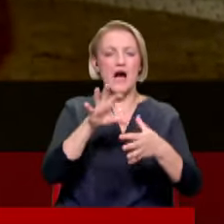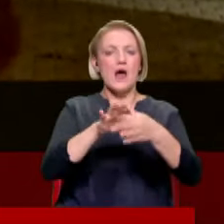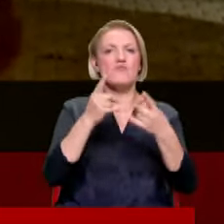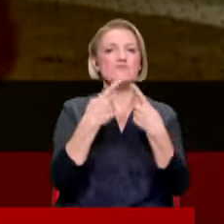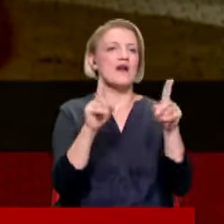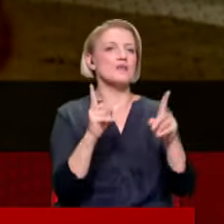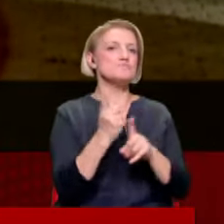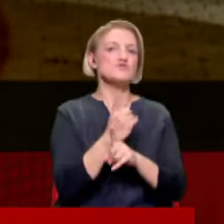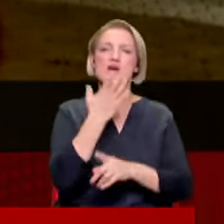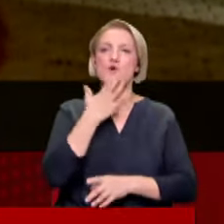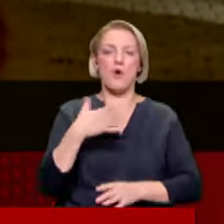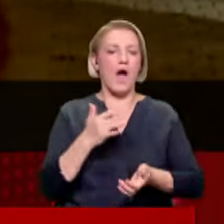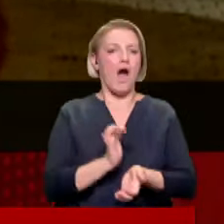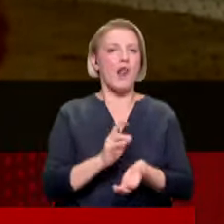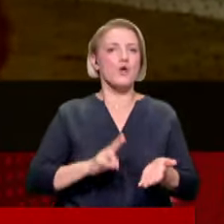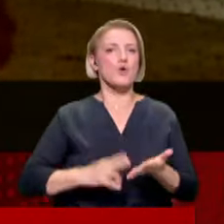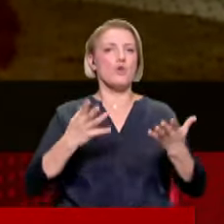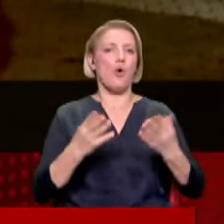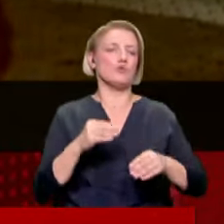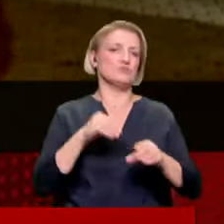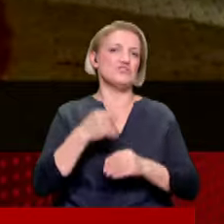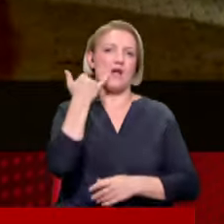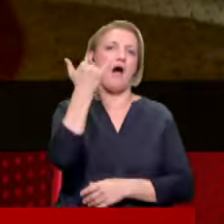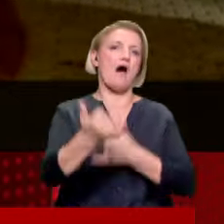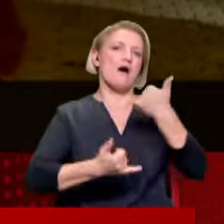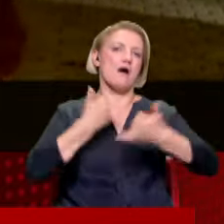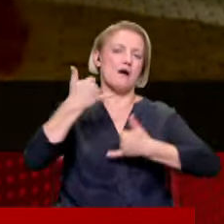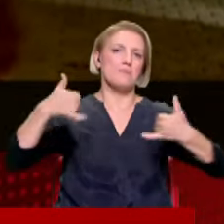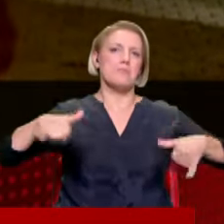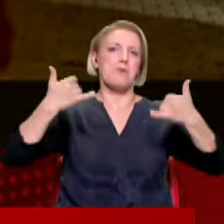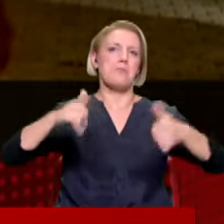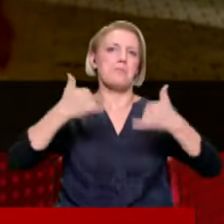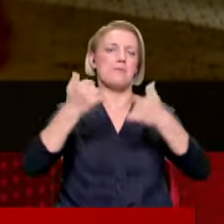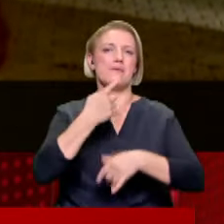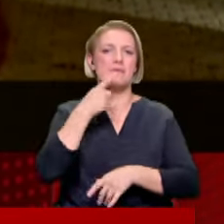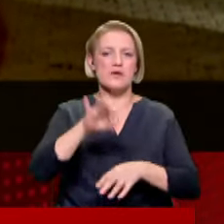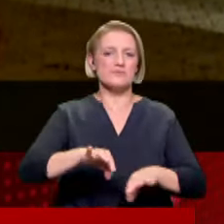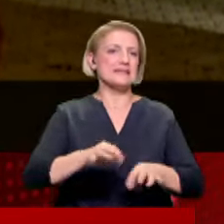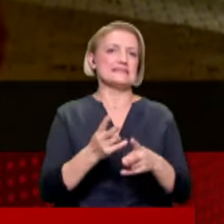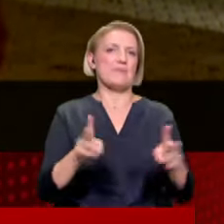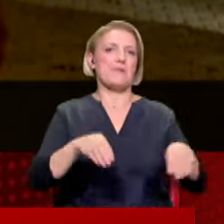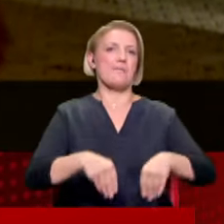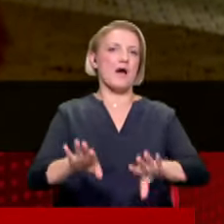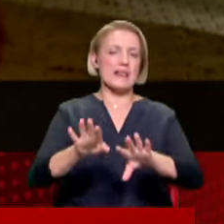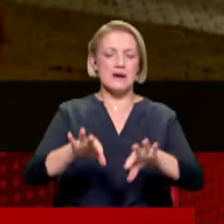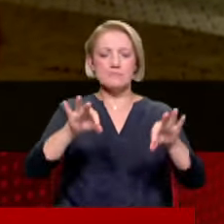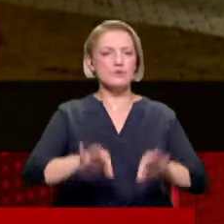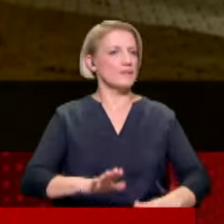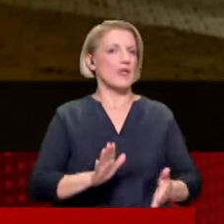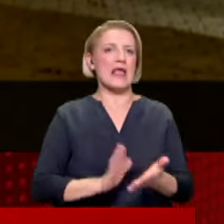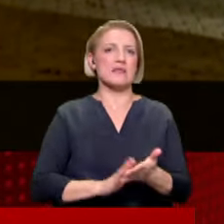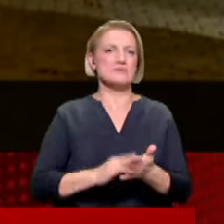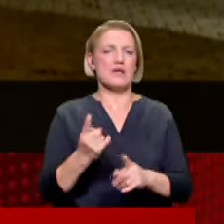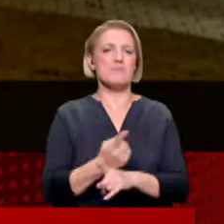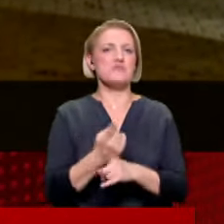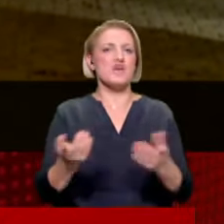yoktu biz aile üyesi olduğumuz için aradık dediler onlar da serbest bırakıldı şimdi bugüne baktığımızda Elimizde